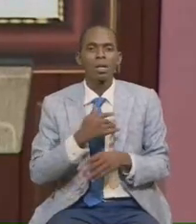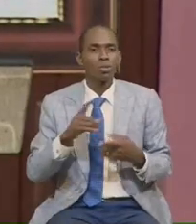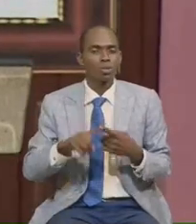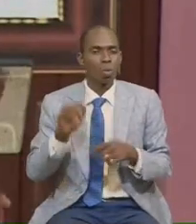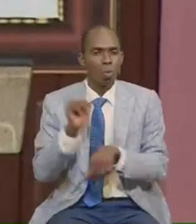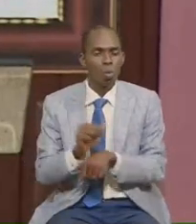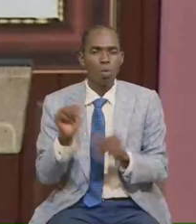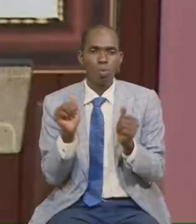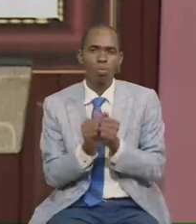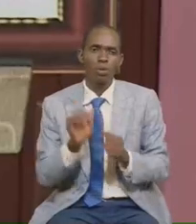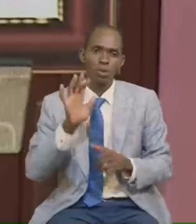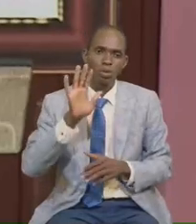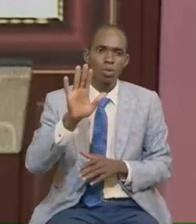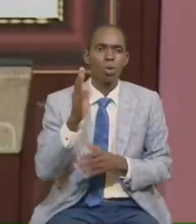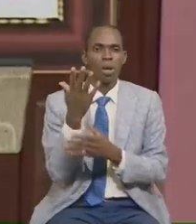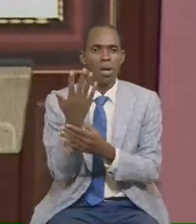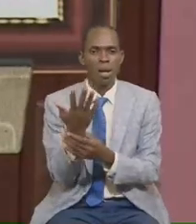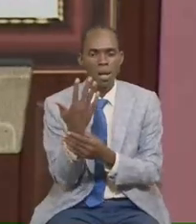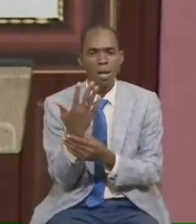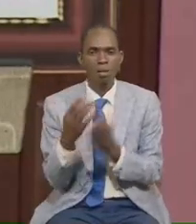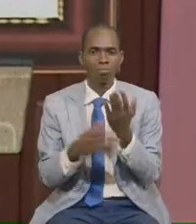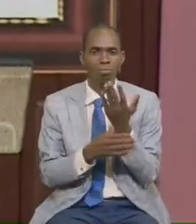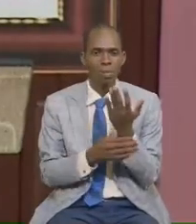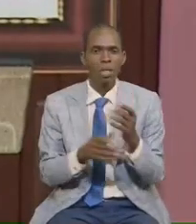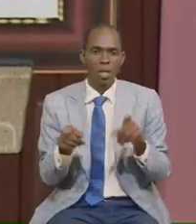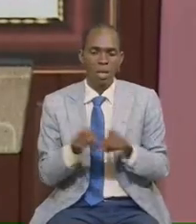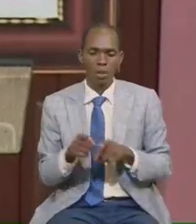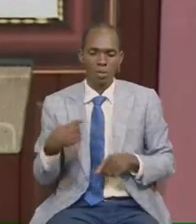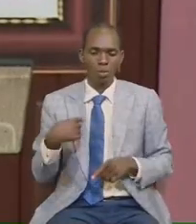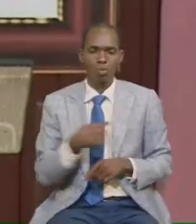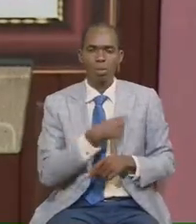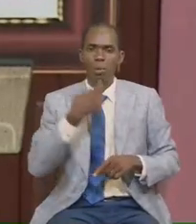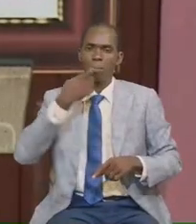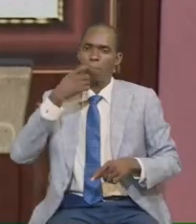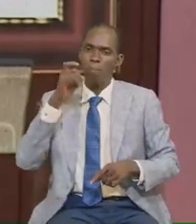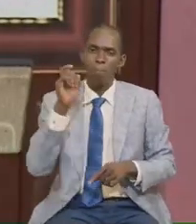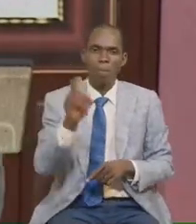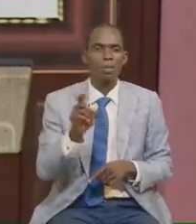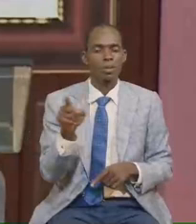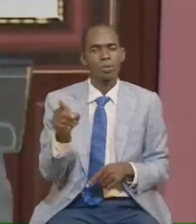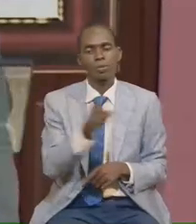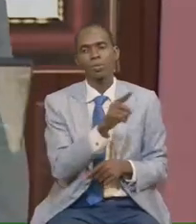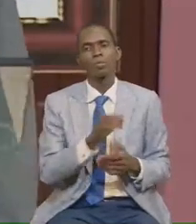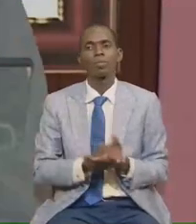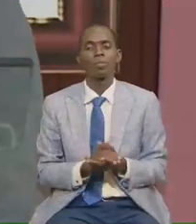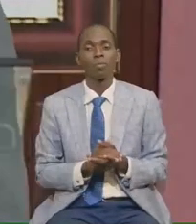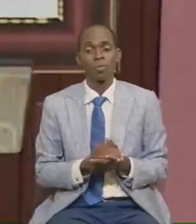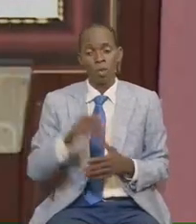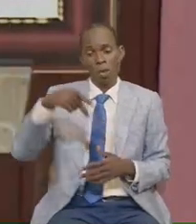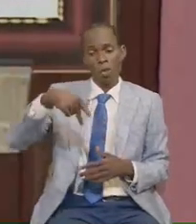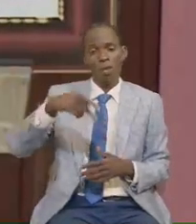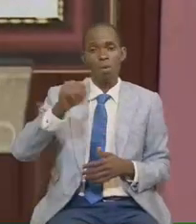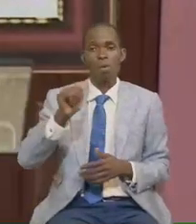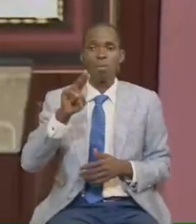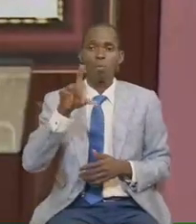mains, comme nous vous l'avons recommandé. L'apôtre Paul a prêché sur cela et nous